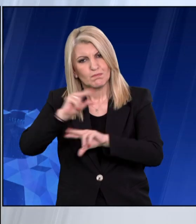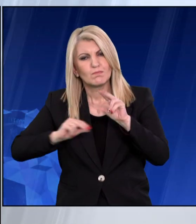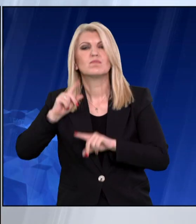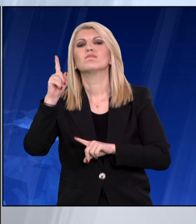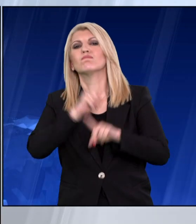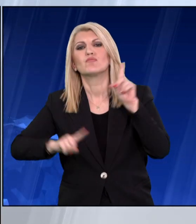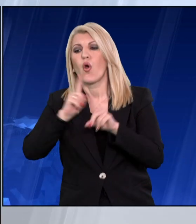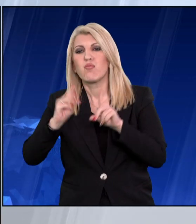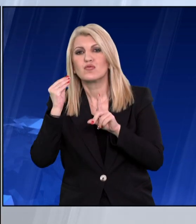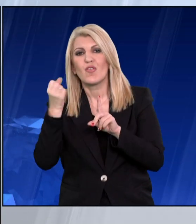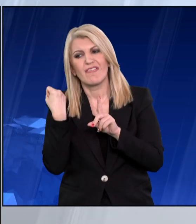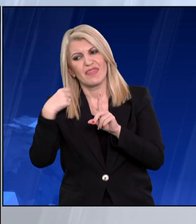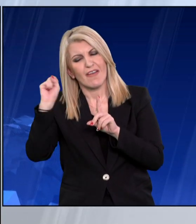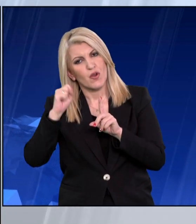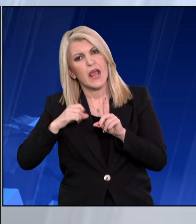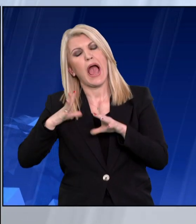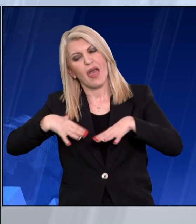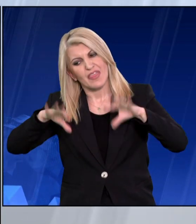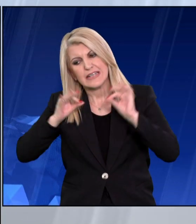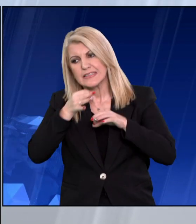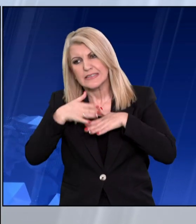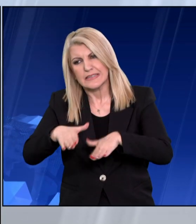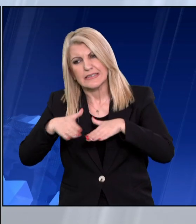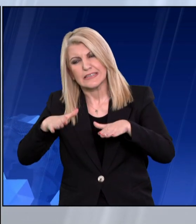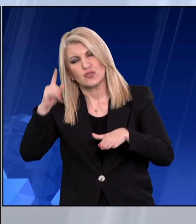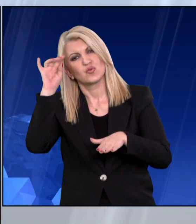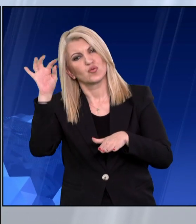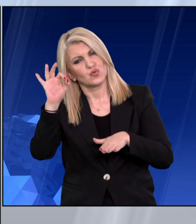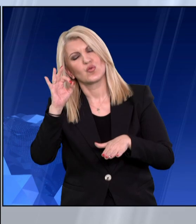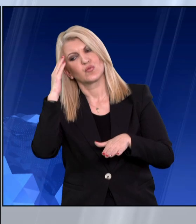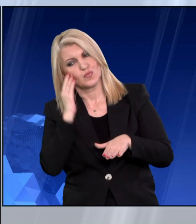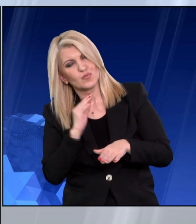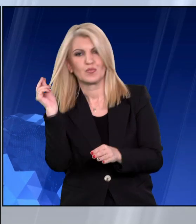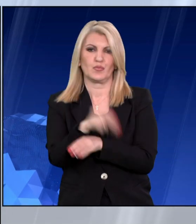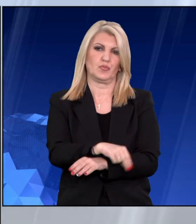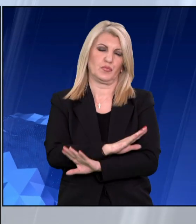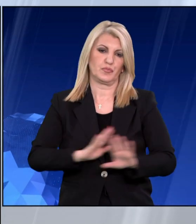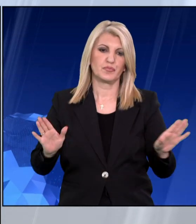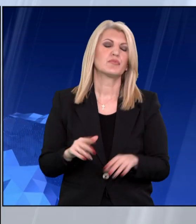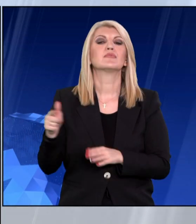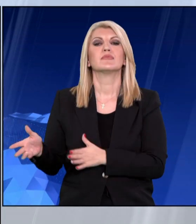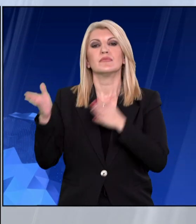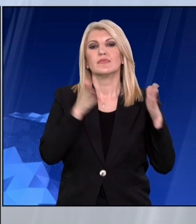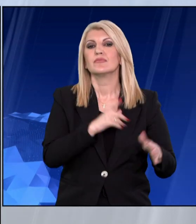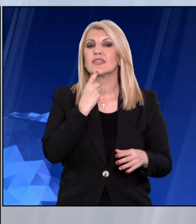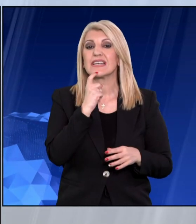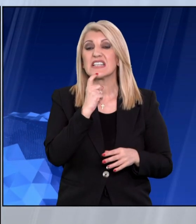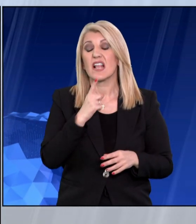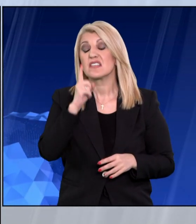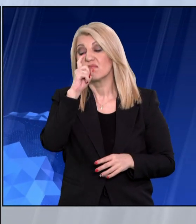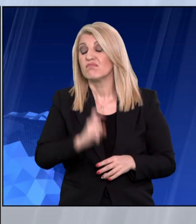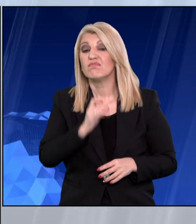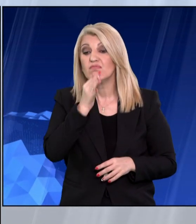συριζα άναψαν νέες φωτιές από τη δήλωση του στέφανου κασελάκη για κομματική πιθ χ αίσθηση προκάλεσε και η αντίδραση του αντώνη σαμαρά που